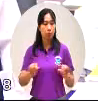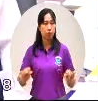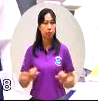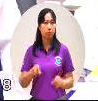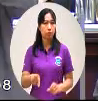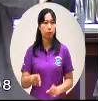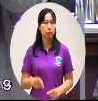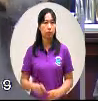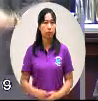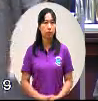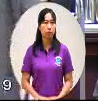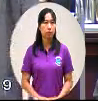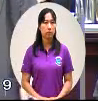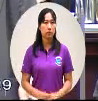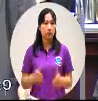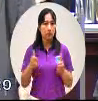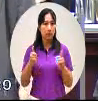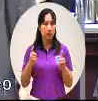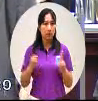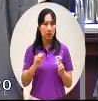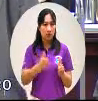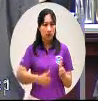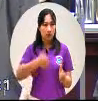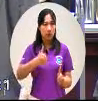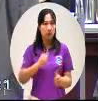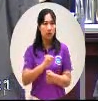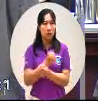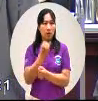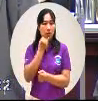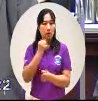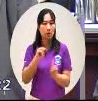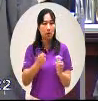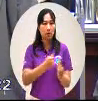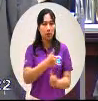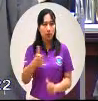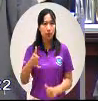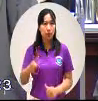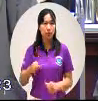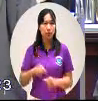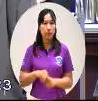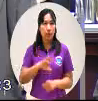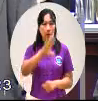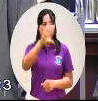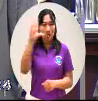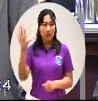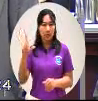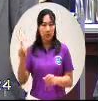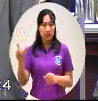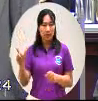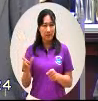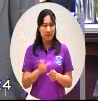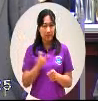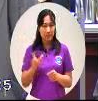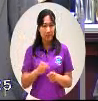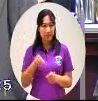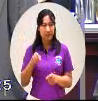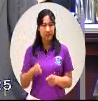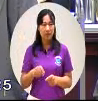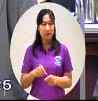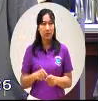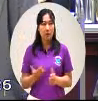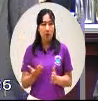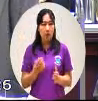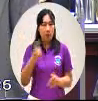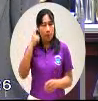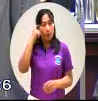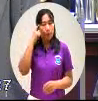了。 谢谢议长，谢谢柯议员哈、哦。有时候天灾不可预测，但是天灾所造